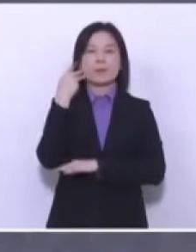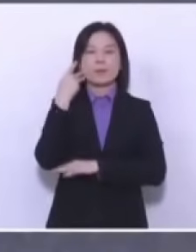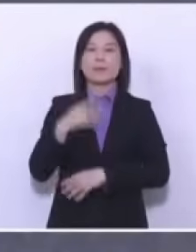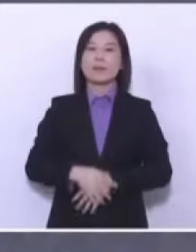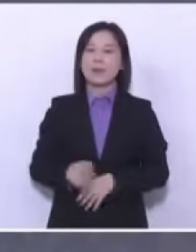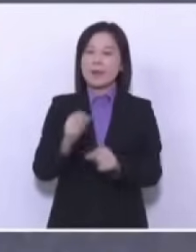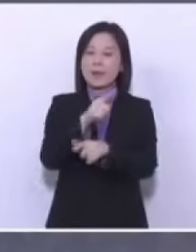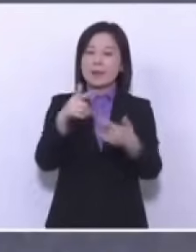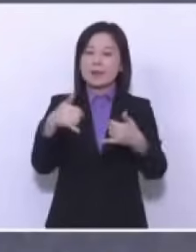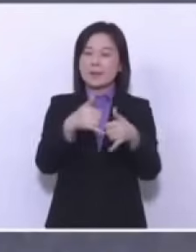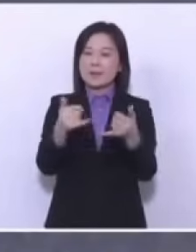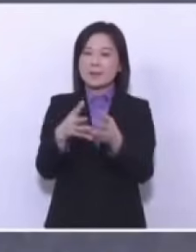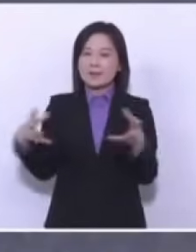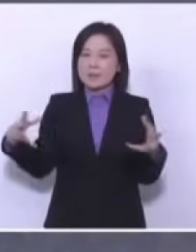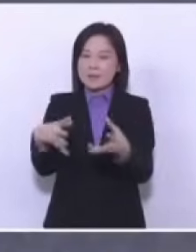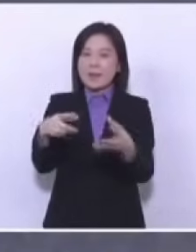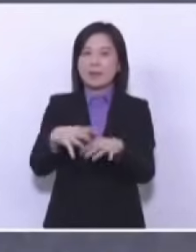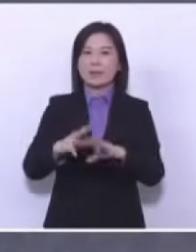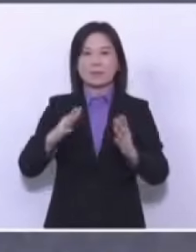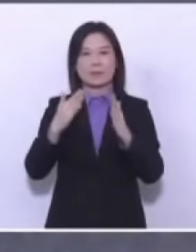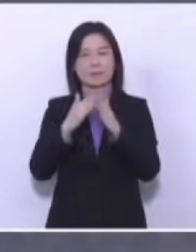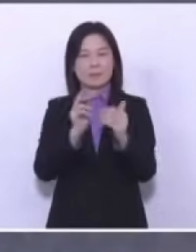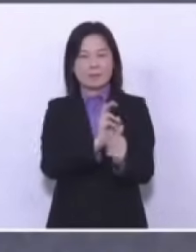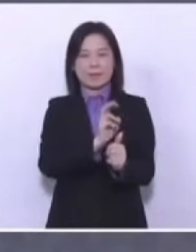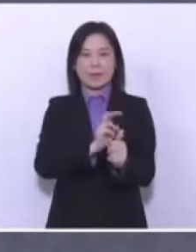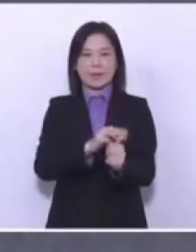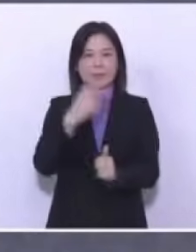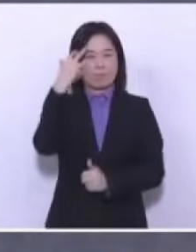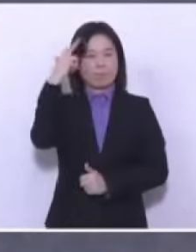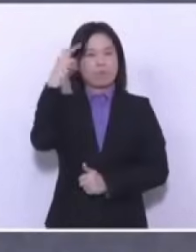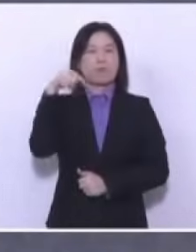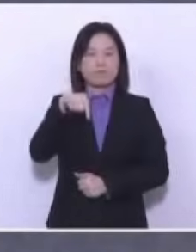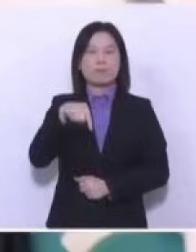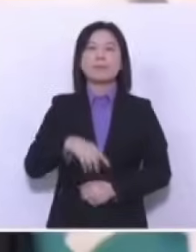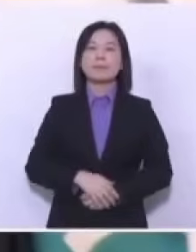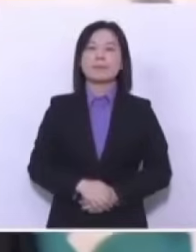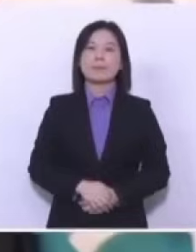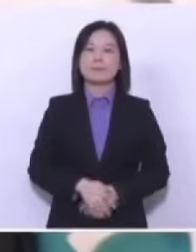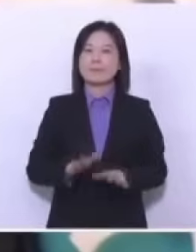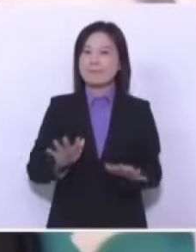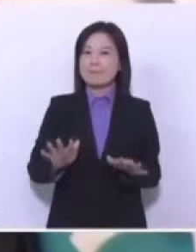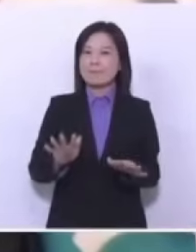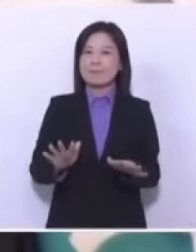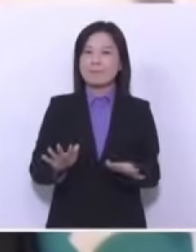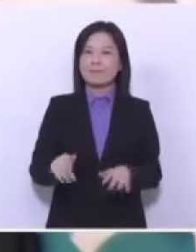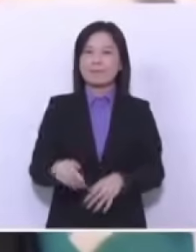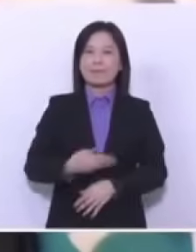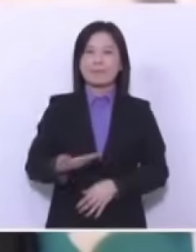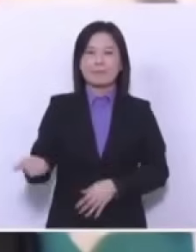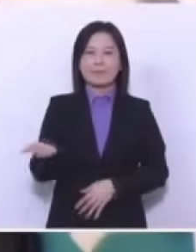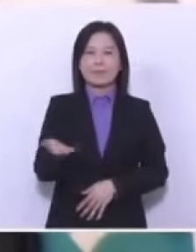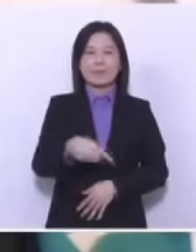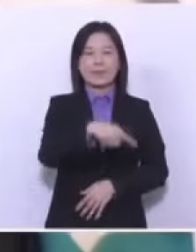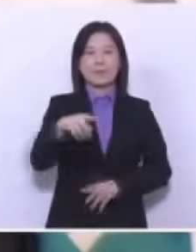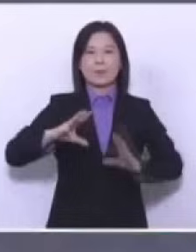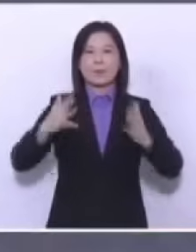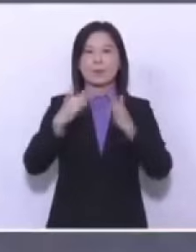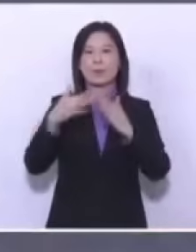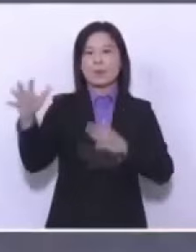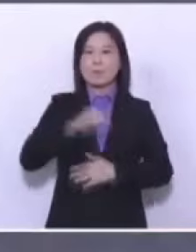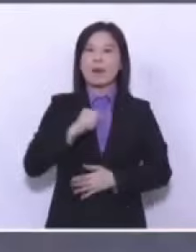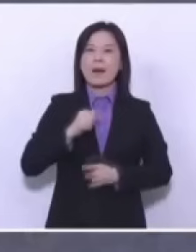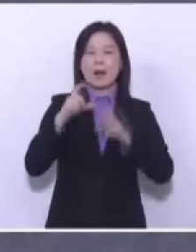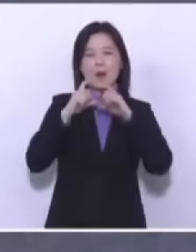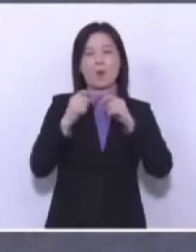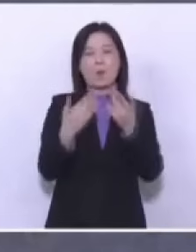会国家治理会是我们坚定的国家愿景，这一次让我们把国家赢回来还